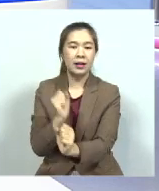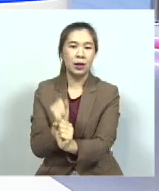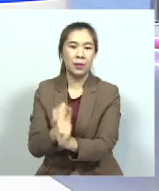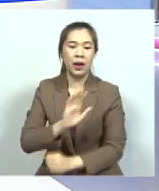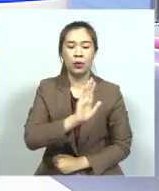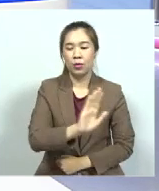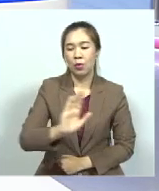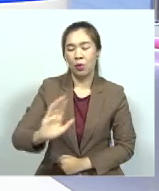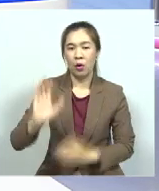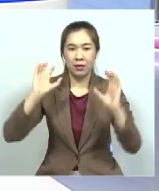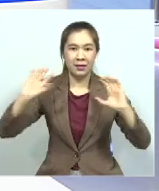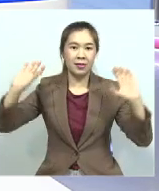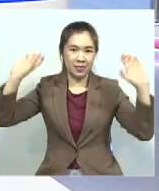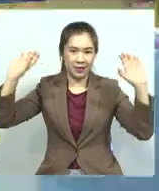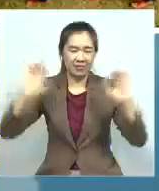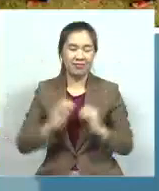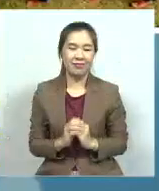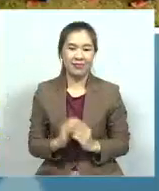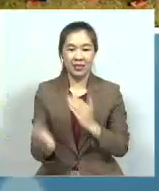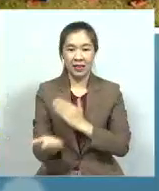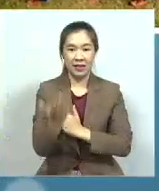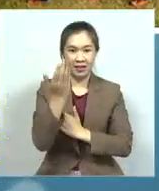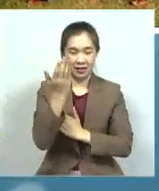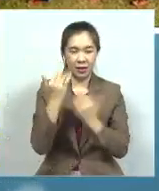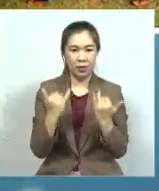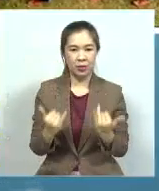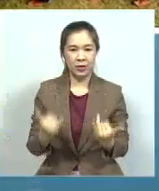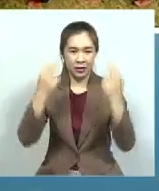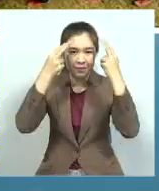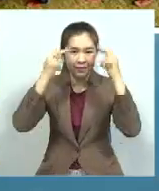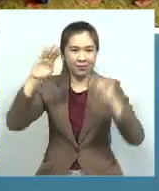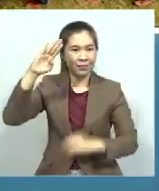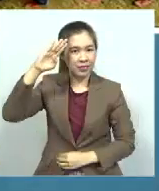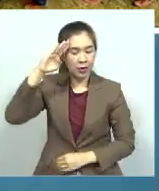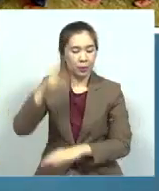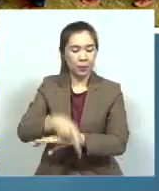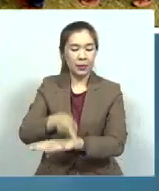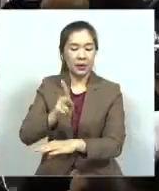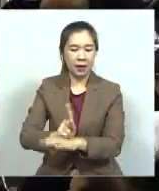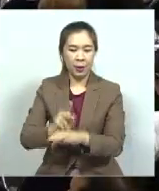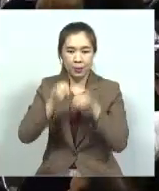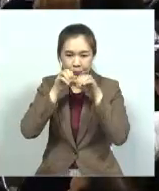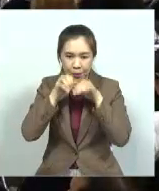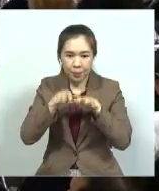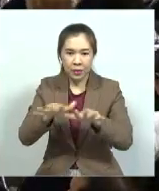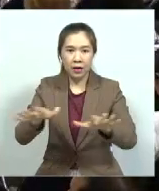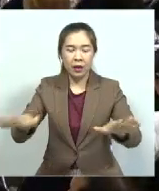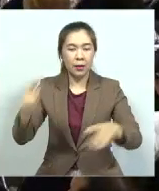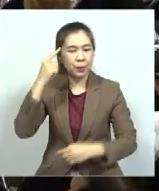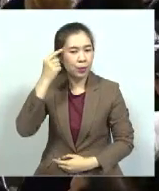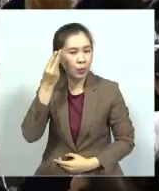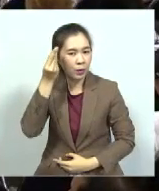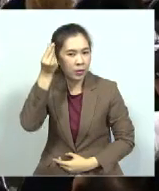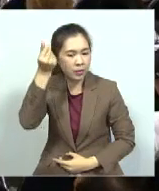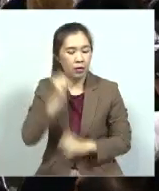งานของหน่วยงานภาครัฐเมื่อช่วงเช้าที่ผ่านมานะคะพลเอกประยุทธ์จันทร์โอชานายกรัฐมนตรีเป็นประธานประกาศเจตนารมณ์